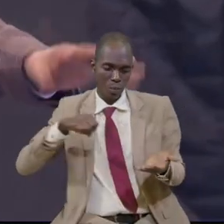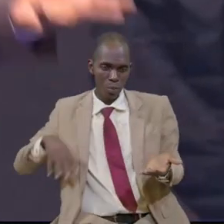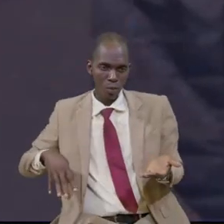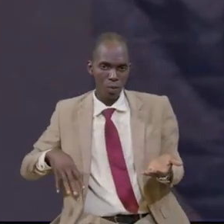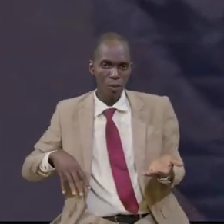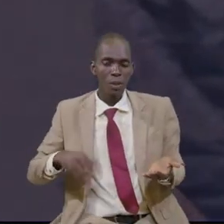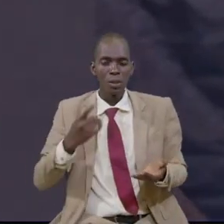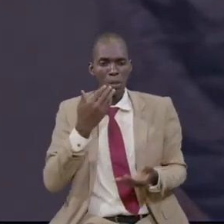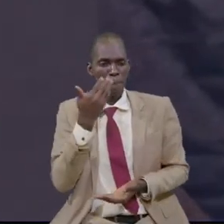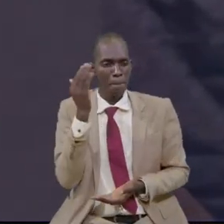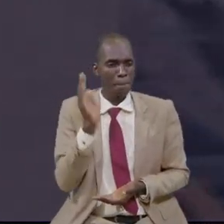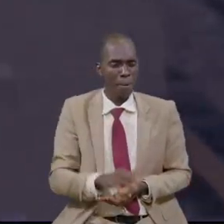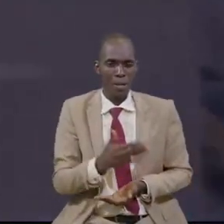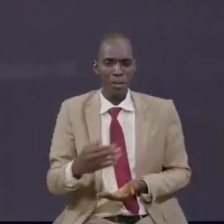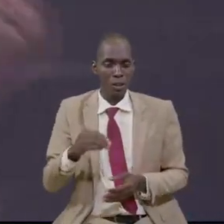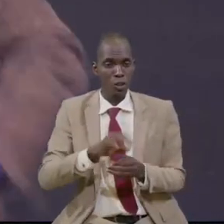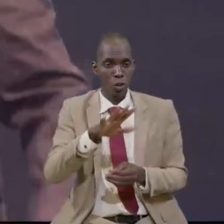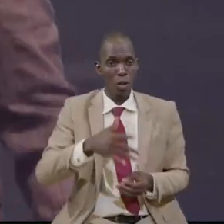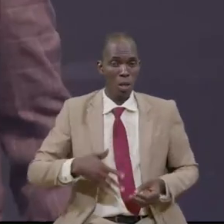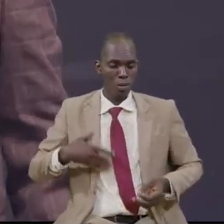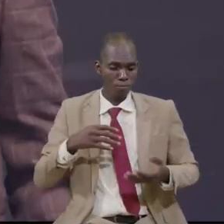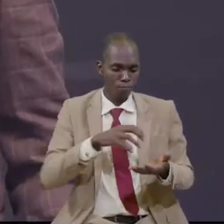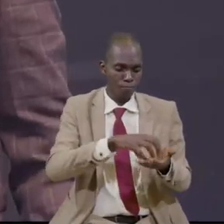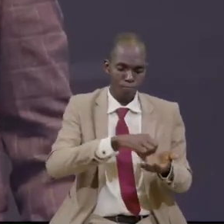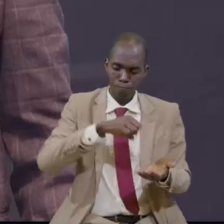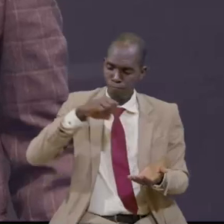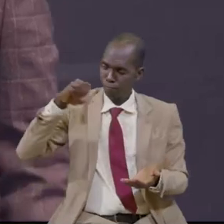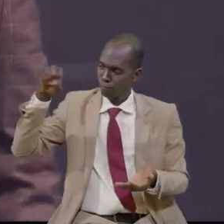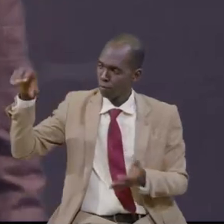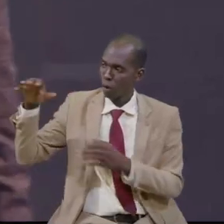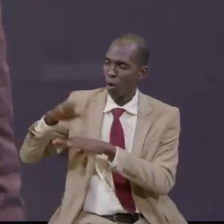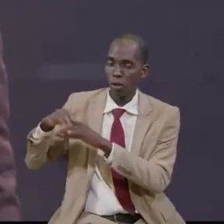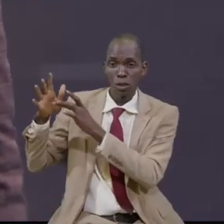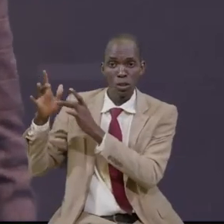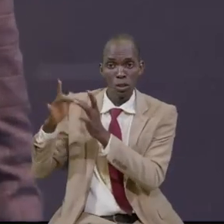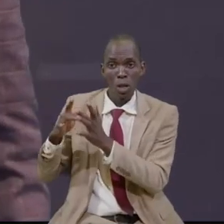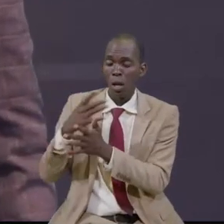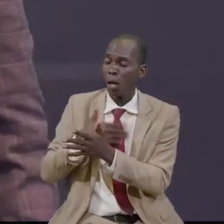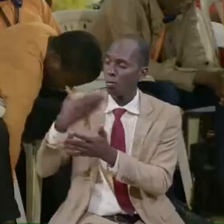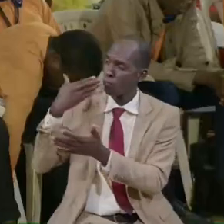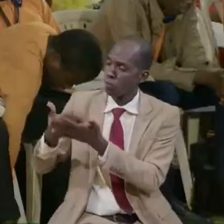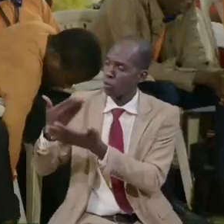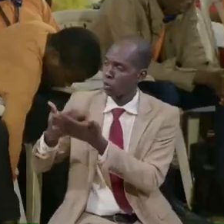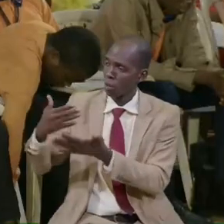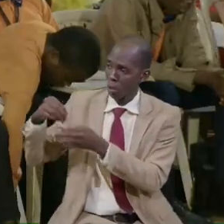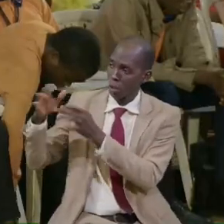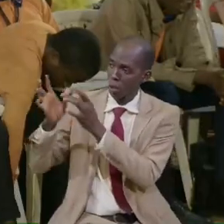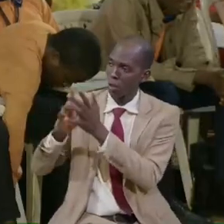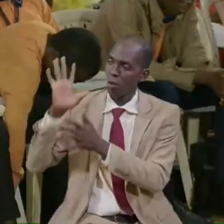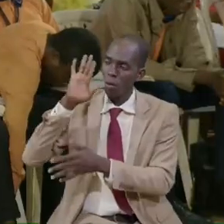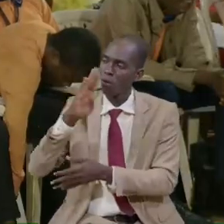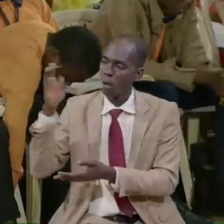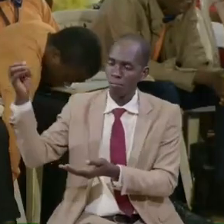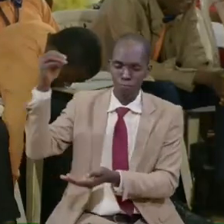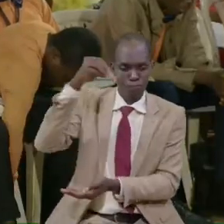le mal, la mauvaise chose que vous aurez faite, il mettra sur Jésus et la